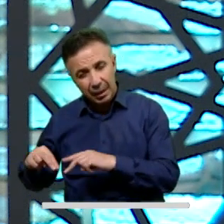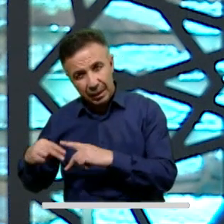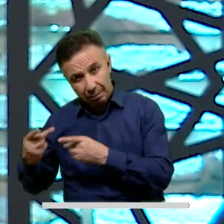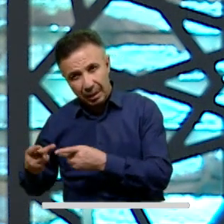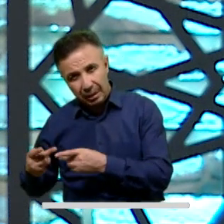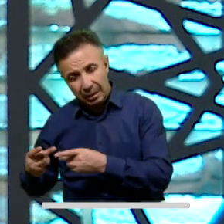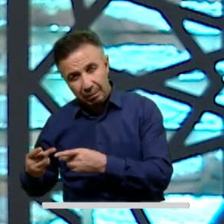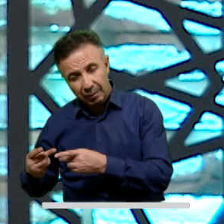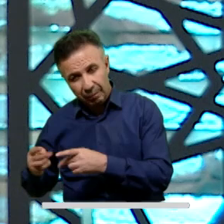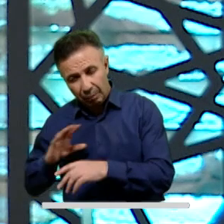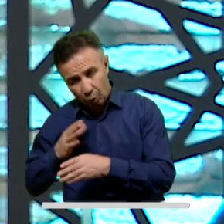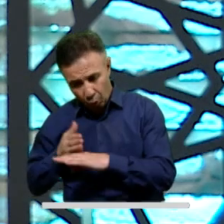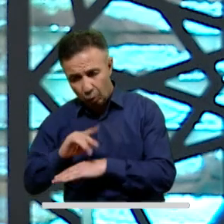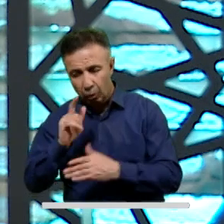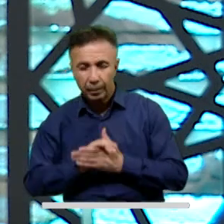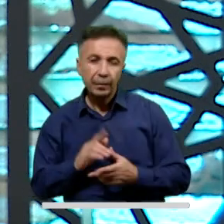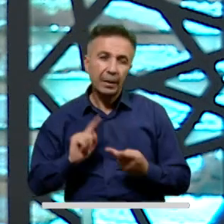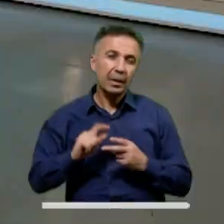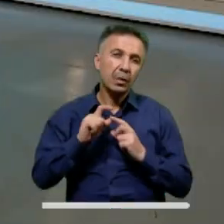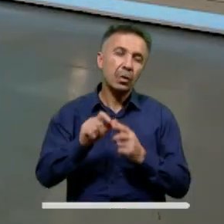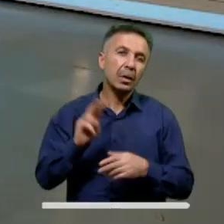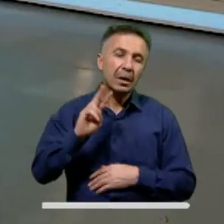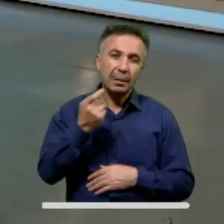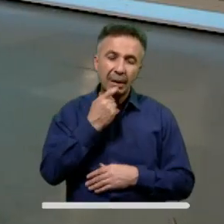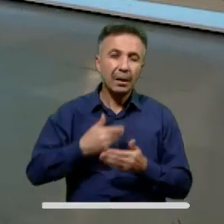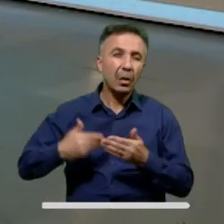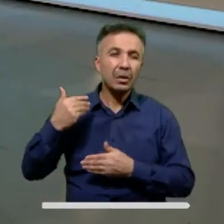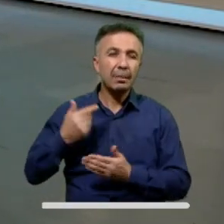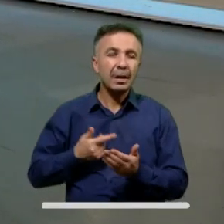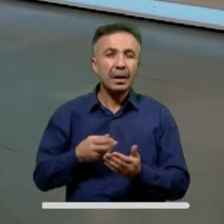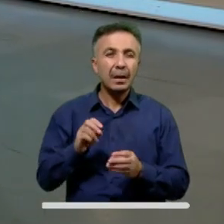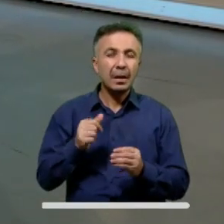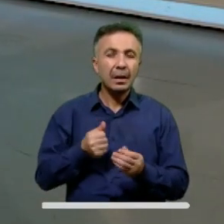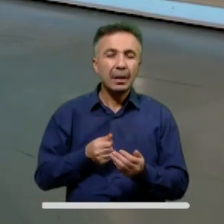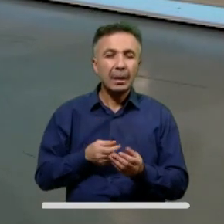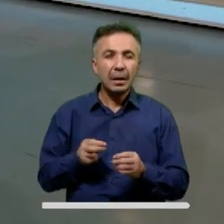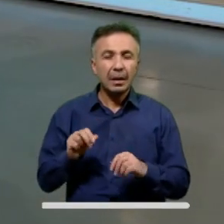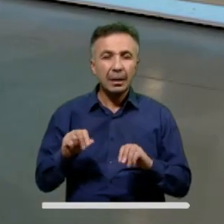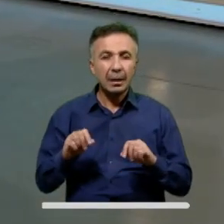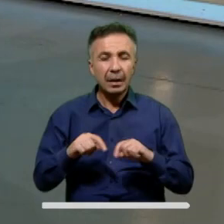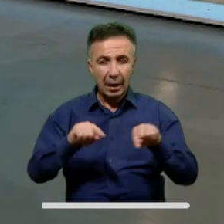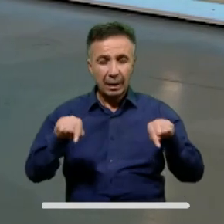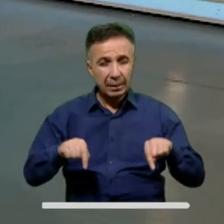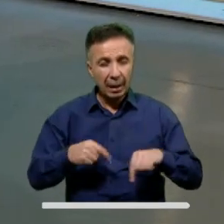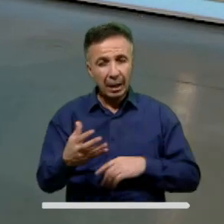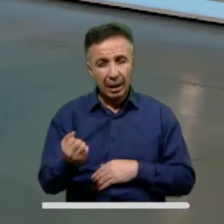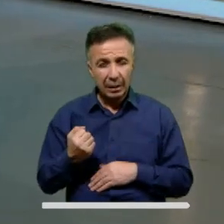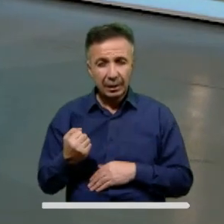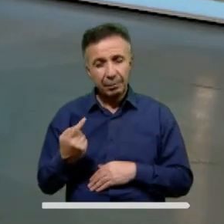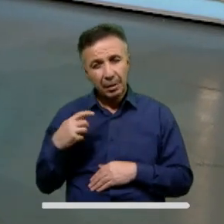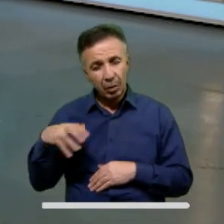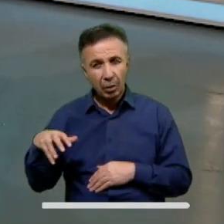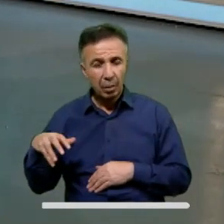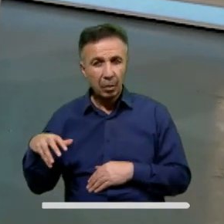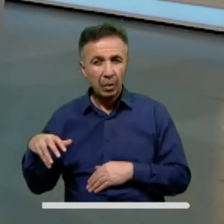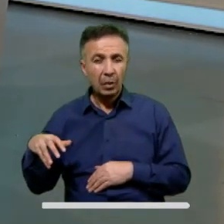Soralım. İkinci sorum da 20 yıl önce bir arsa aldık. Bir bölümünü sattık. Yeni sattık.